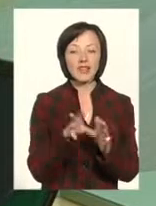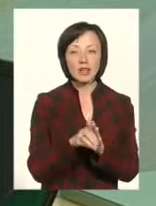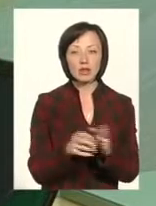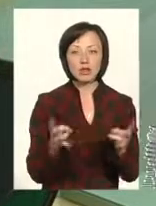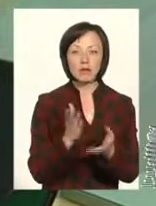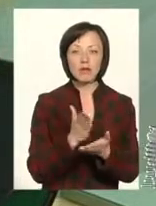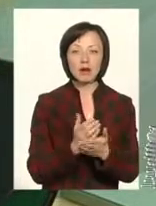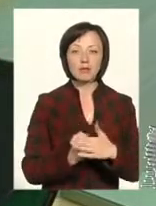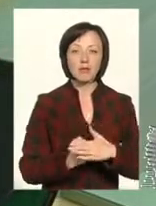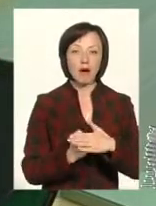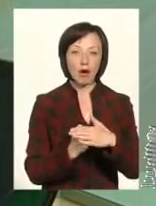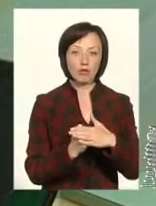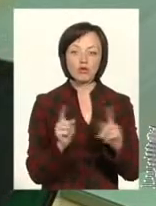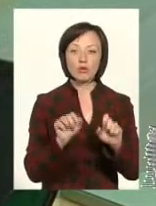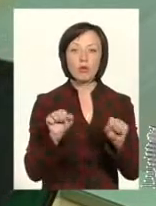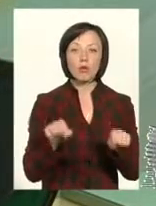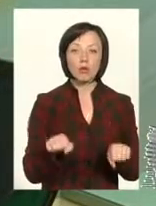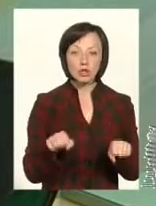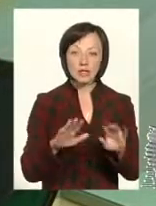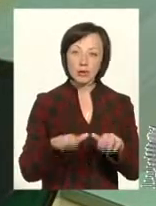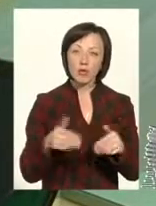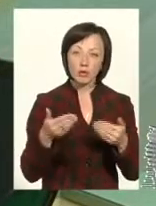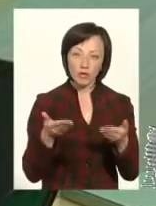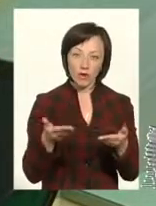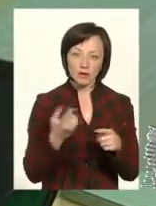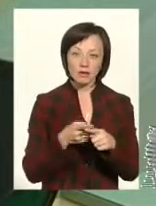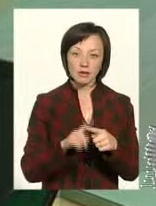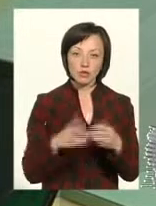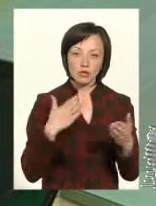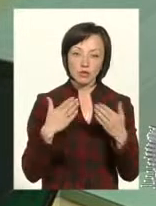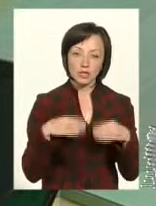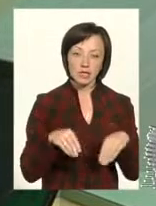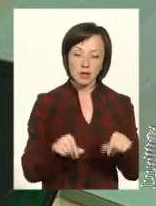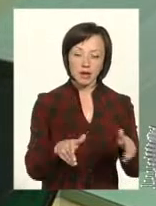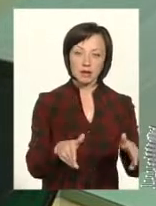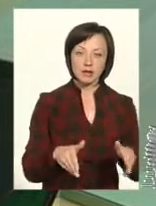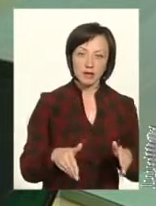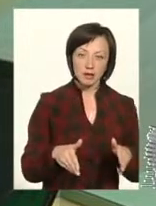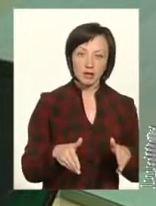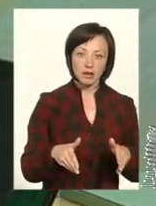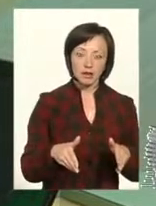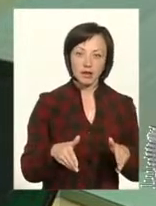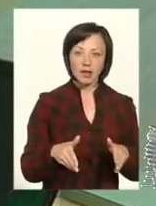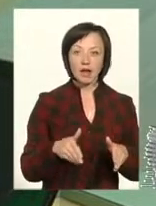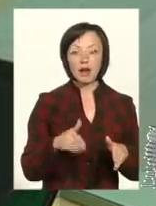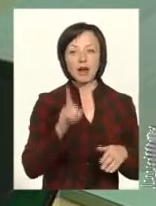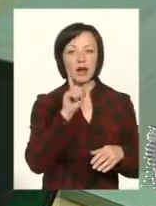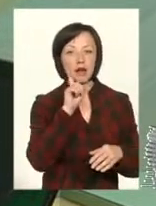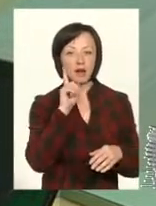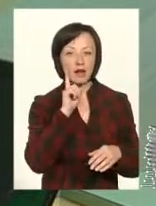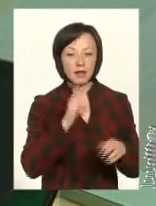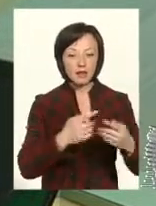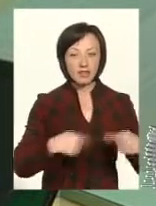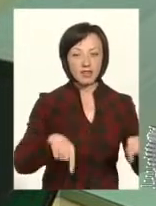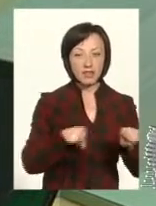треба мати базу. Що ми можемо запропонувати? Це стосується земельних ділянок, грінфілди і браунфілди, тобто